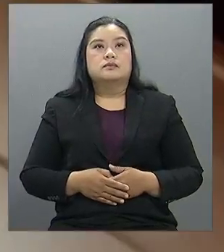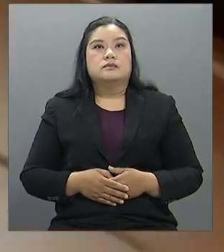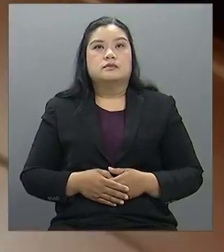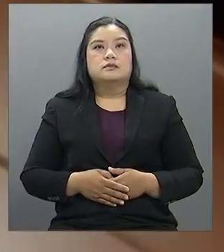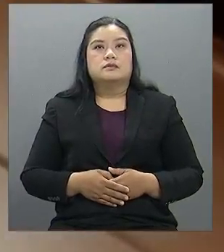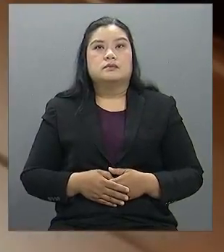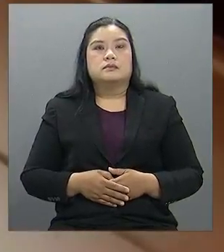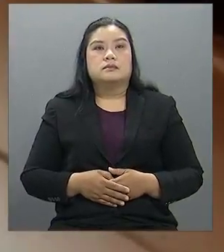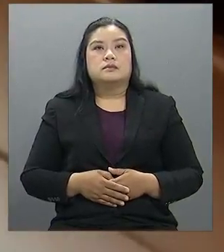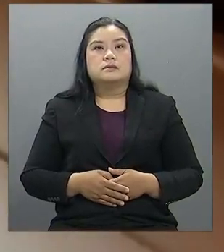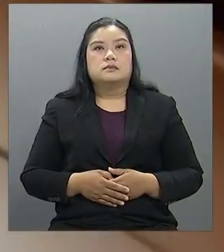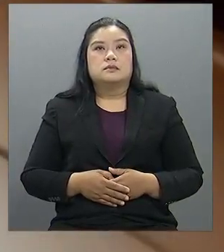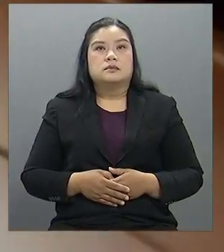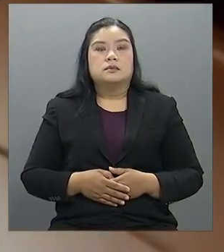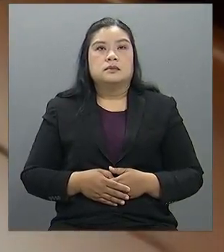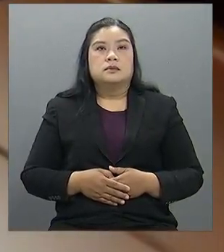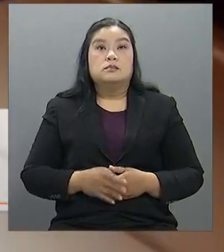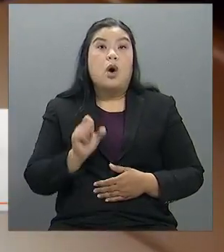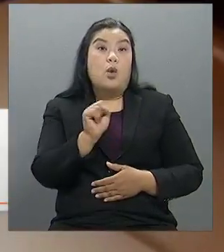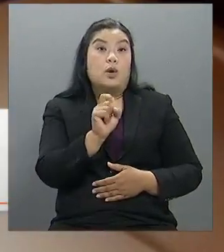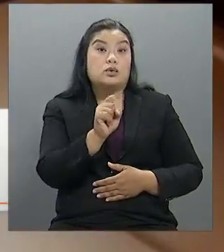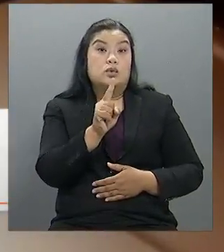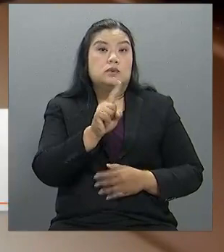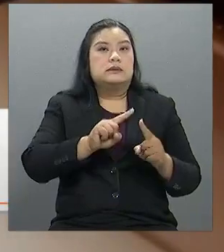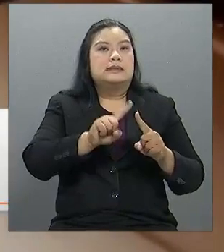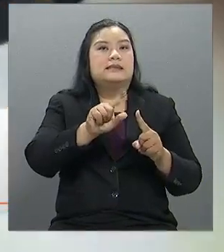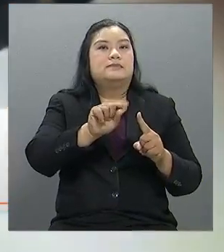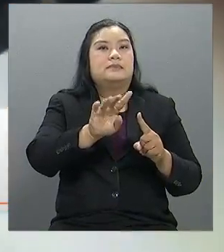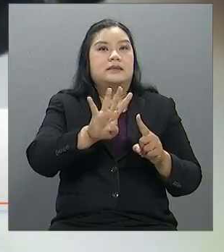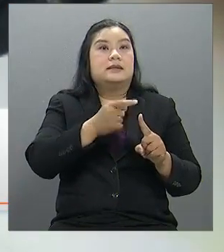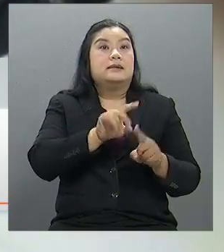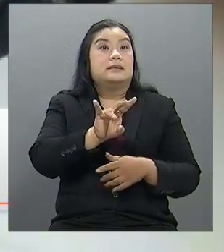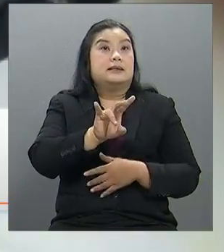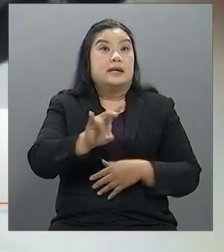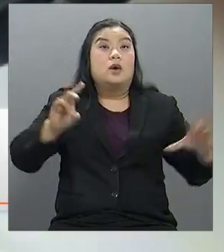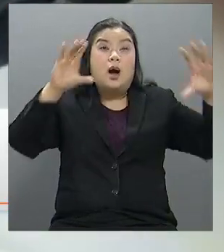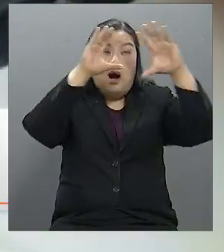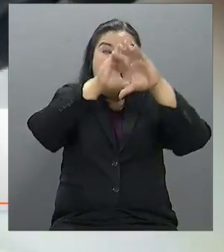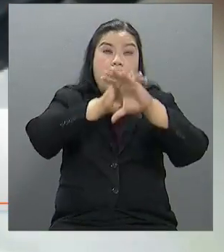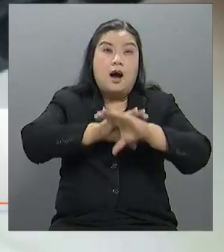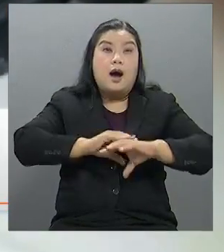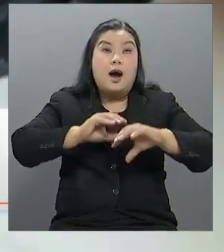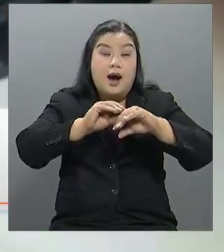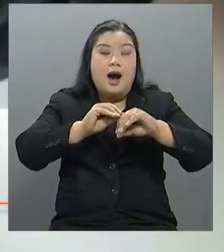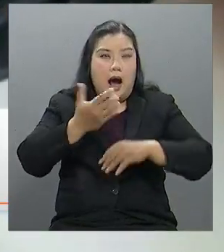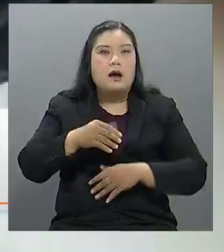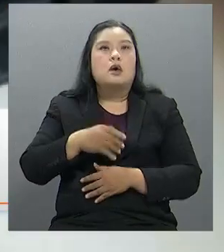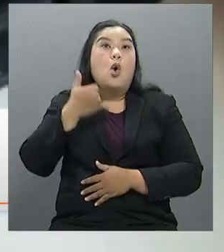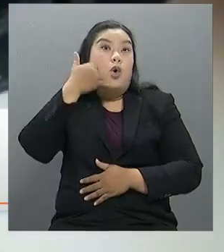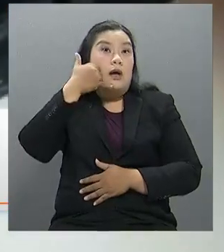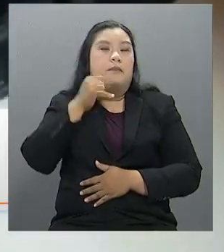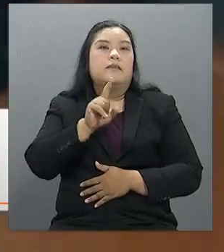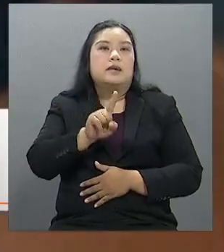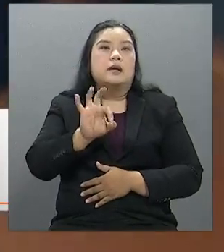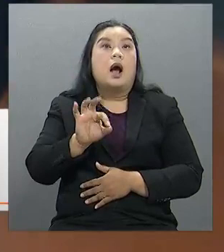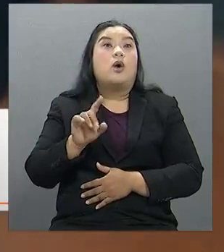ช่วงกลางดึกคืนวันศุกร์ที่24กรกฎาคมที่ผ่านมานี่เองนะคะเจ้าหน้าที่ตำรวจศูนย์วิทยุ191อ่างทองรับแจ้งว่ามีรถยนต์ถูกป